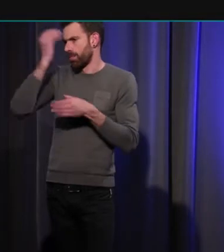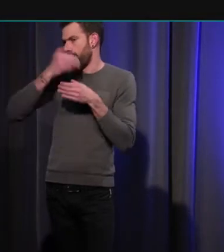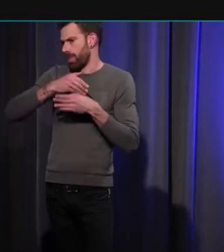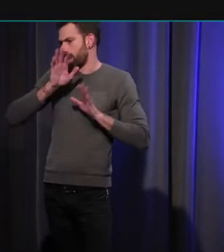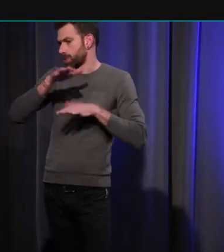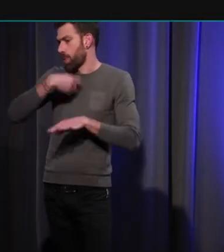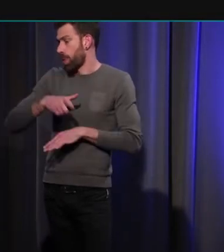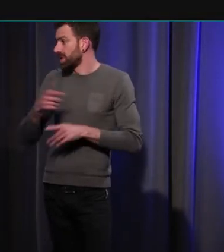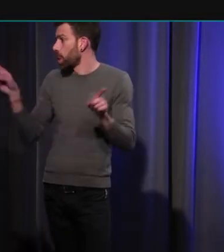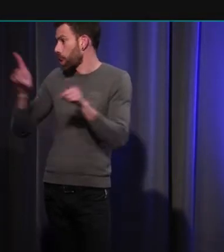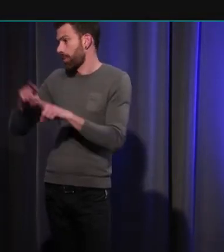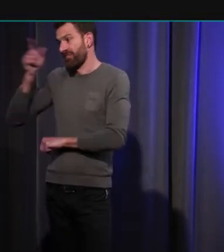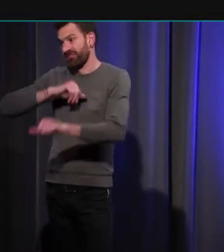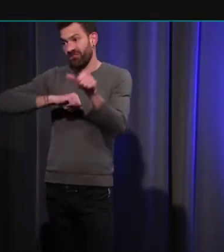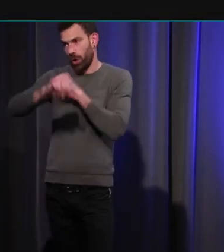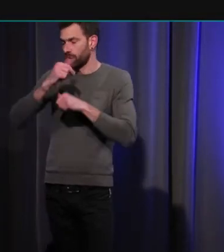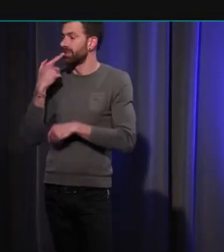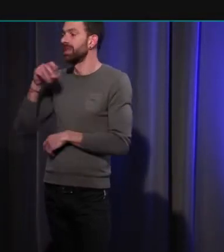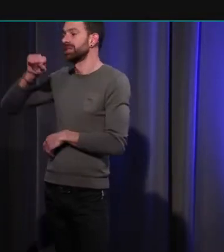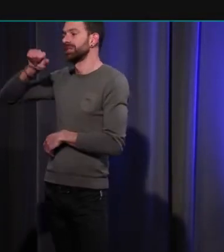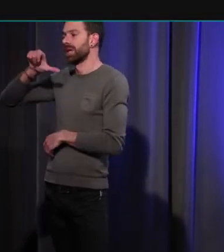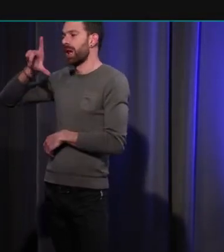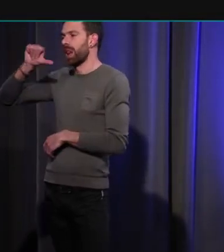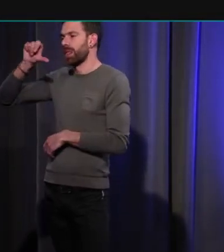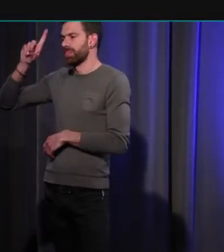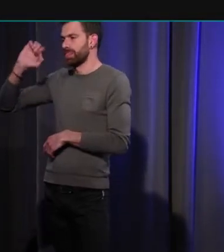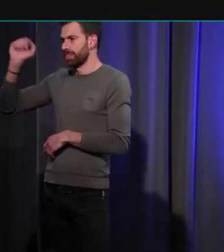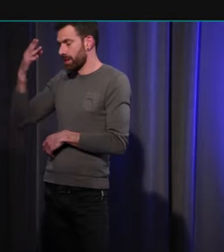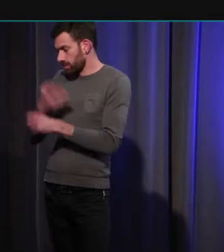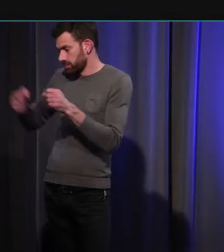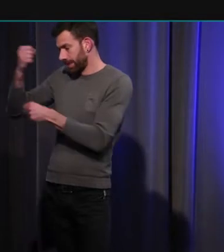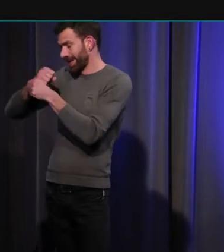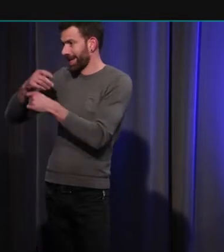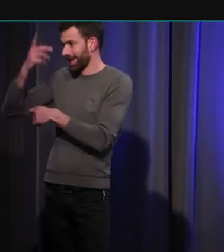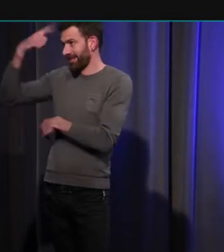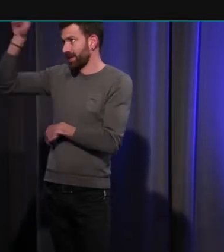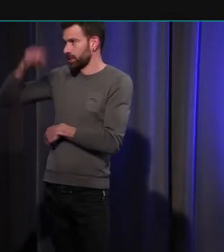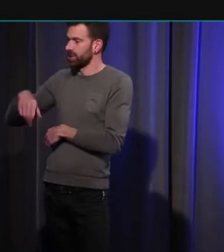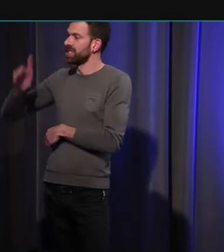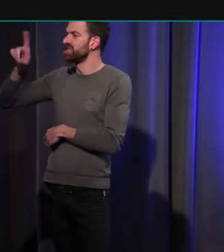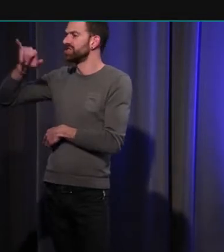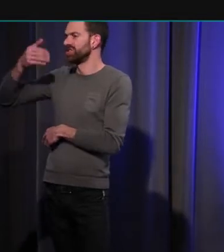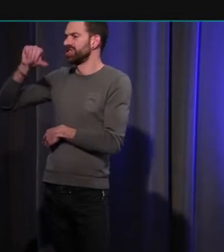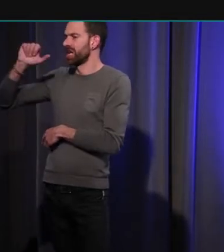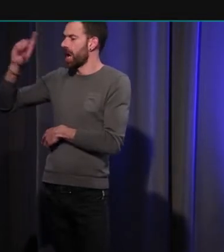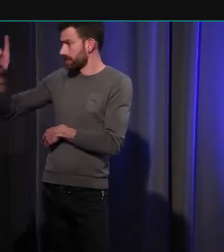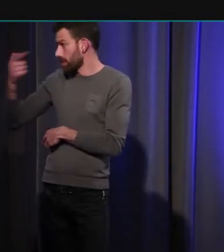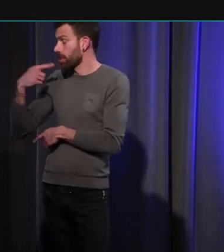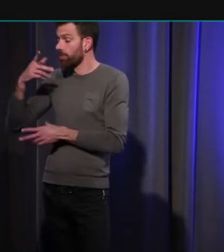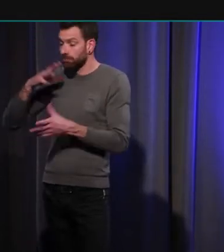lada à développer une idéologie de djihad qui n'était pas essentielle aux corons ça